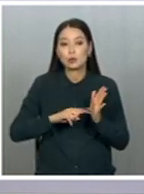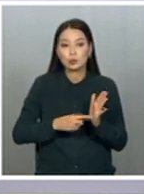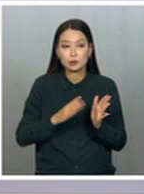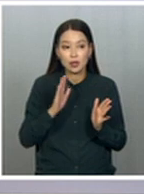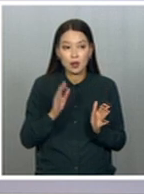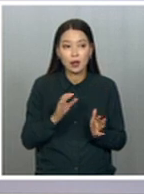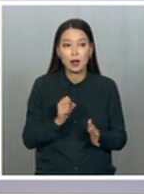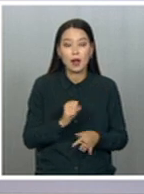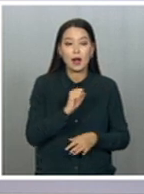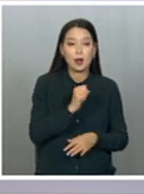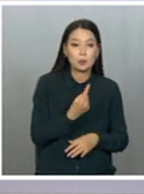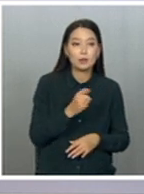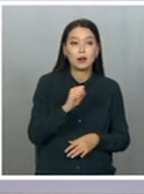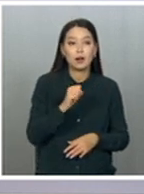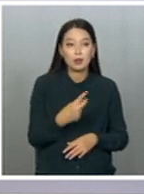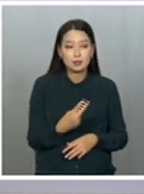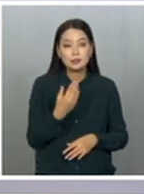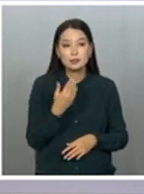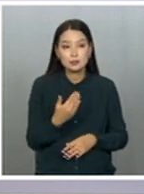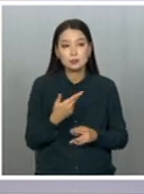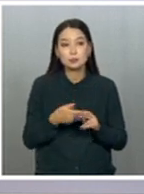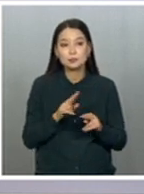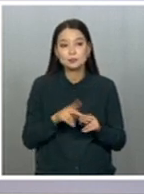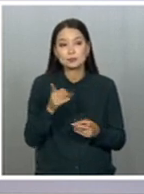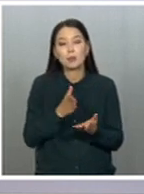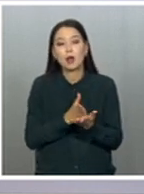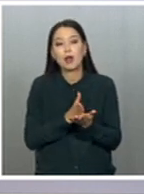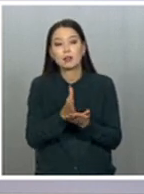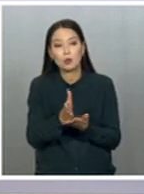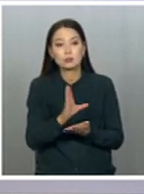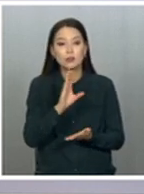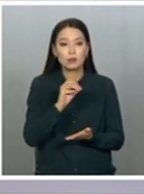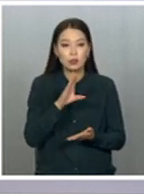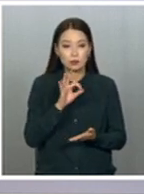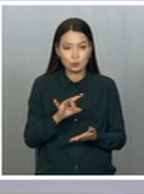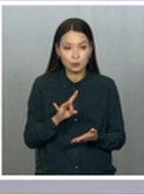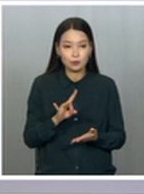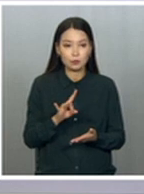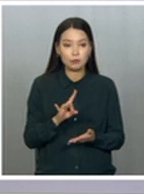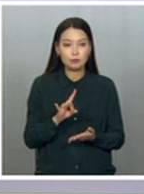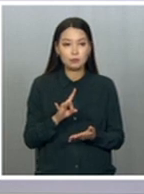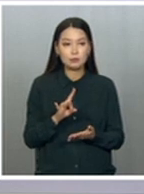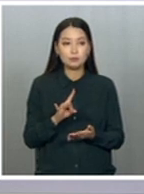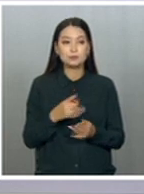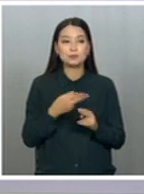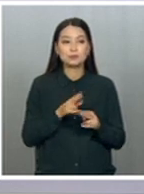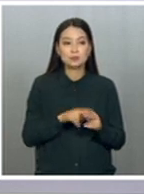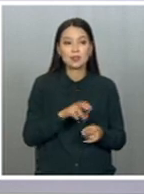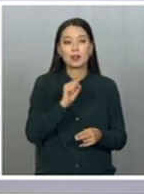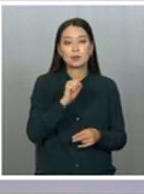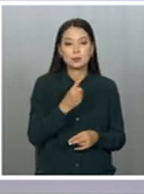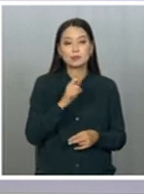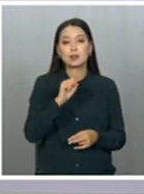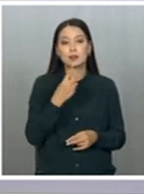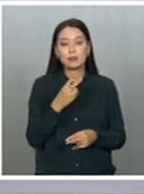ал A1, A2 векторын ол бағыттаушы векторы ретінде қарастырайық. Демек, А1, А2